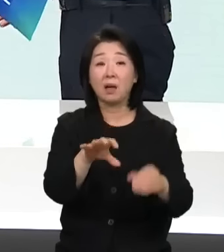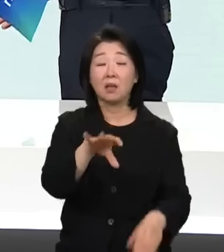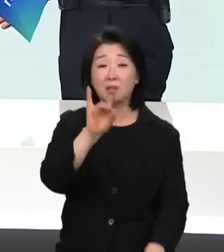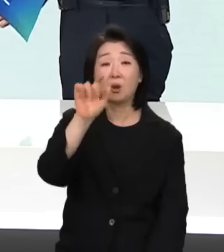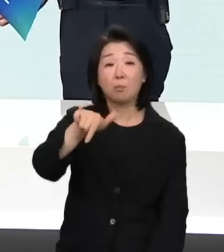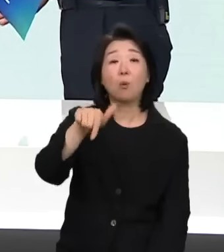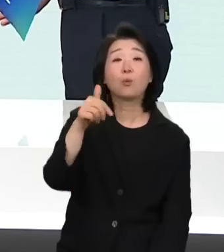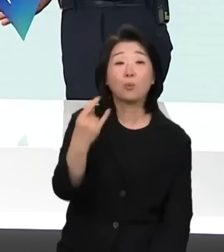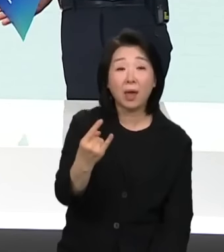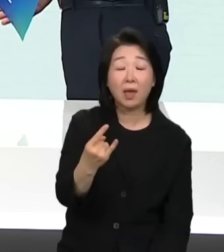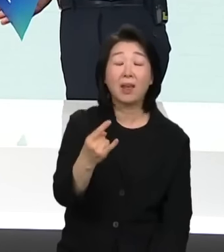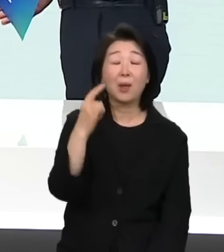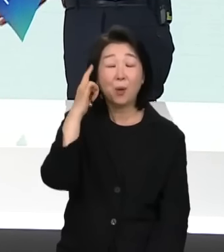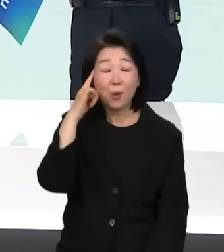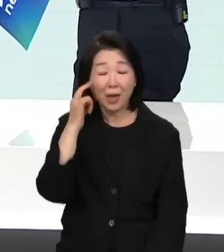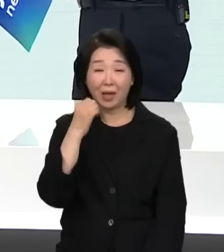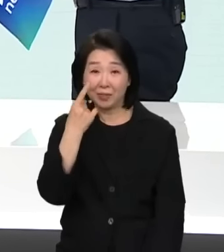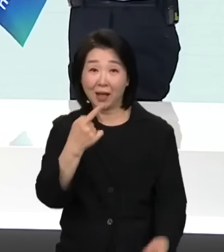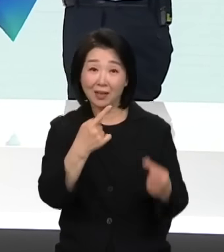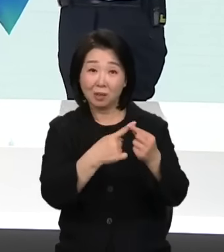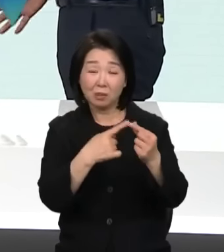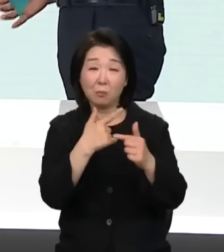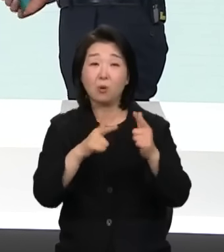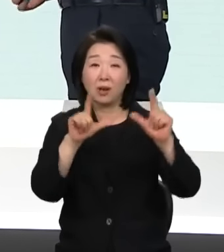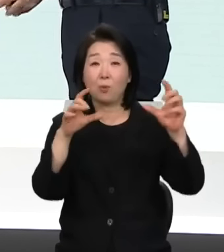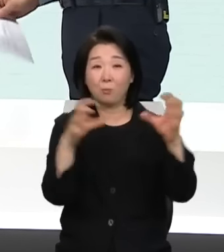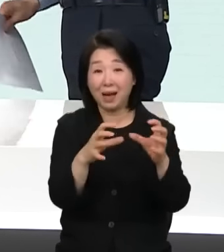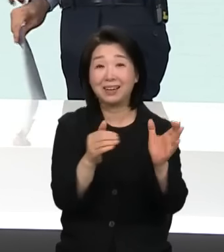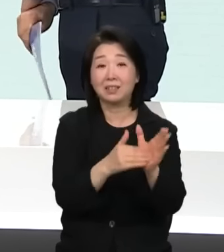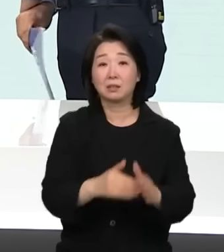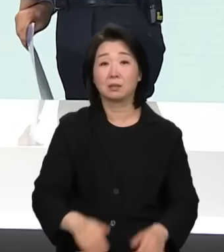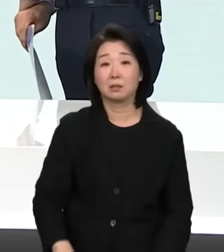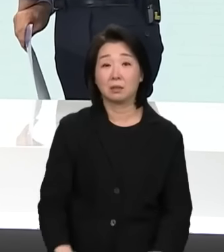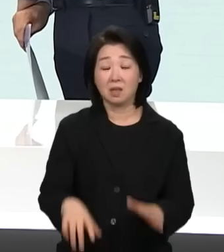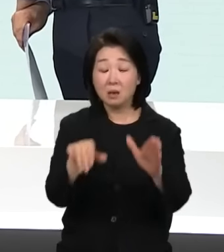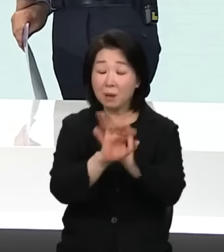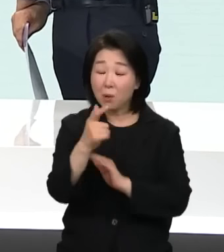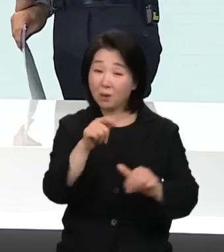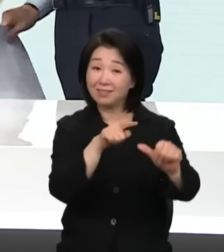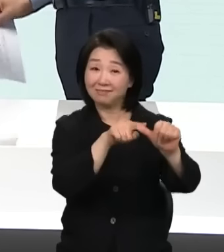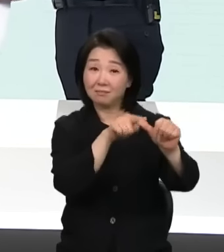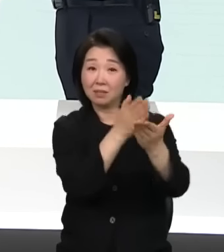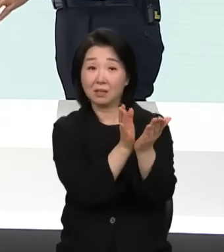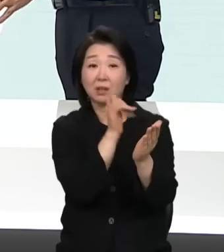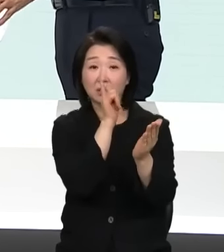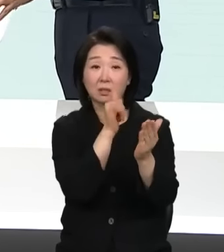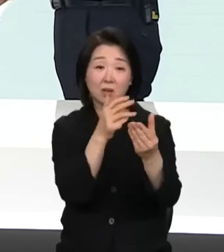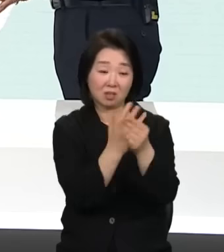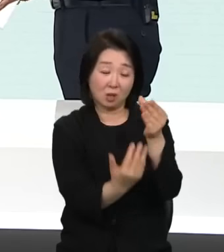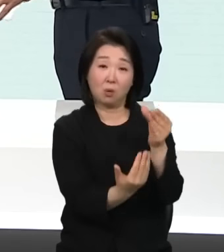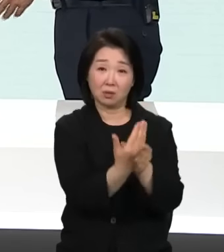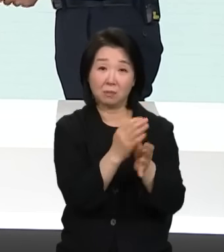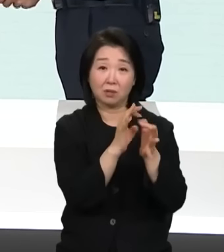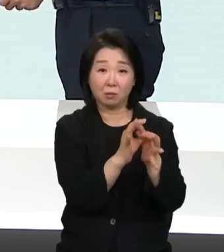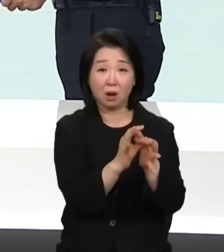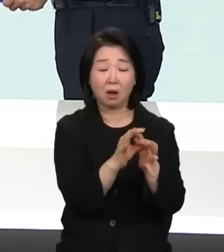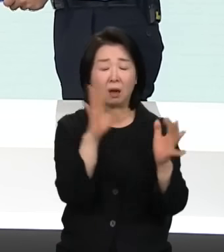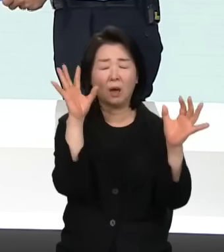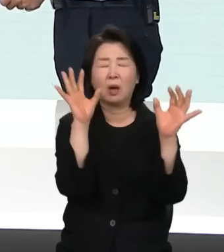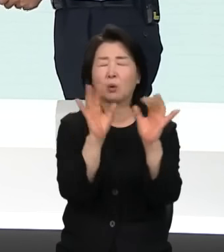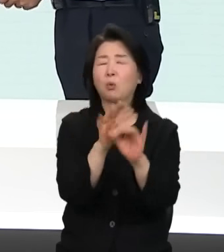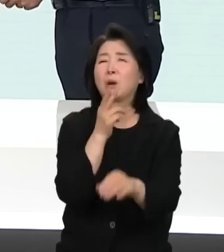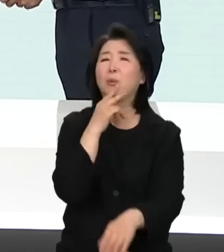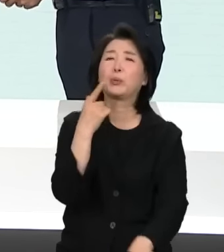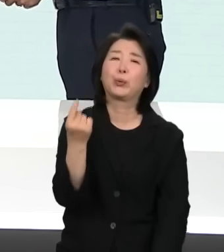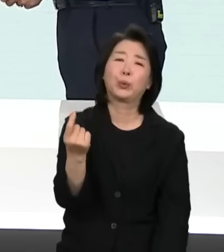매달 첫 목요일 날 모인다 해서 첫 회인데 자 패배에 대한 다섯 가지 진단을 내놨습니다 자 보시면요 이태원 참사에서네 진 공간